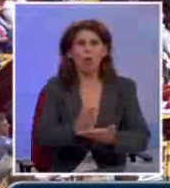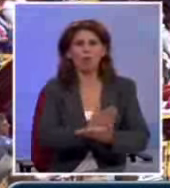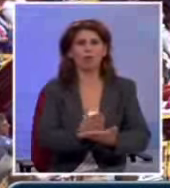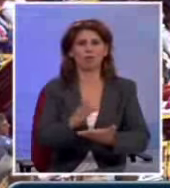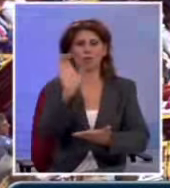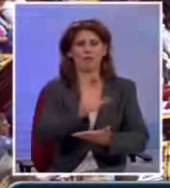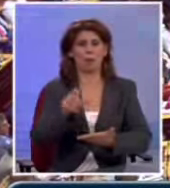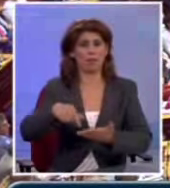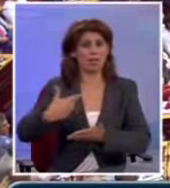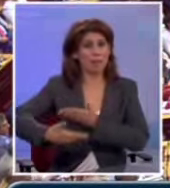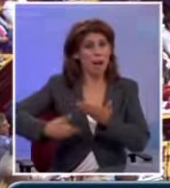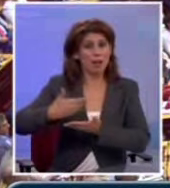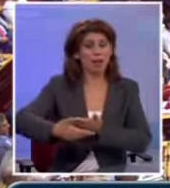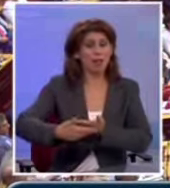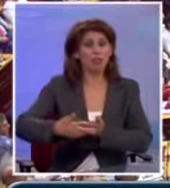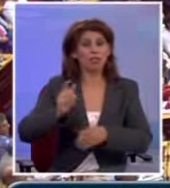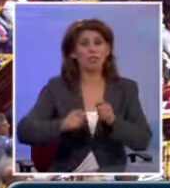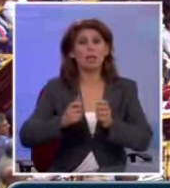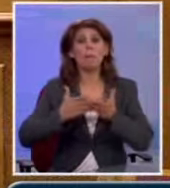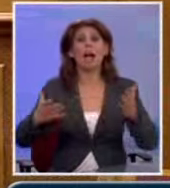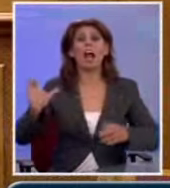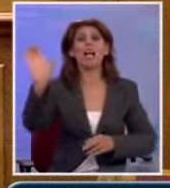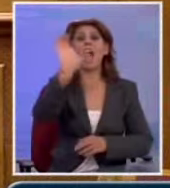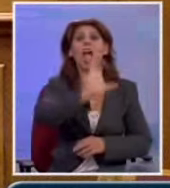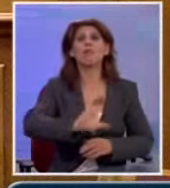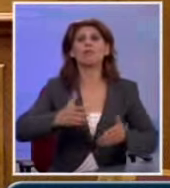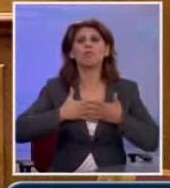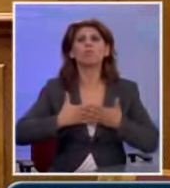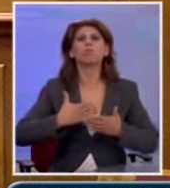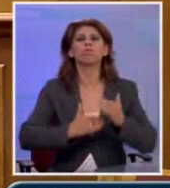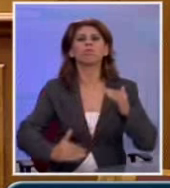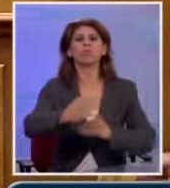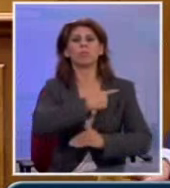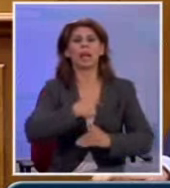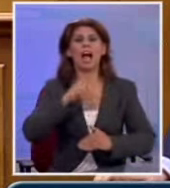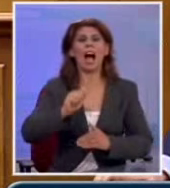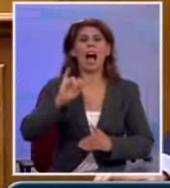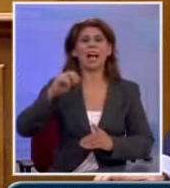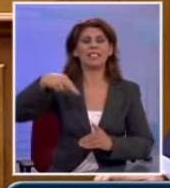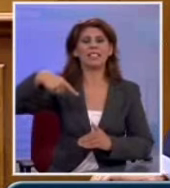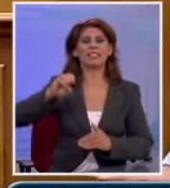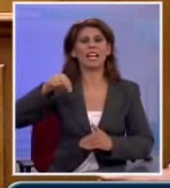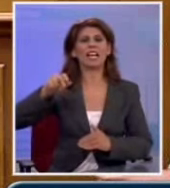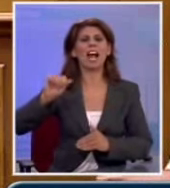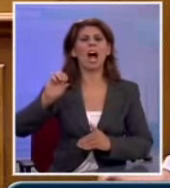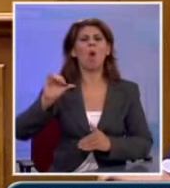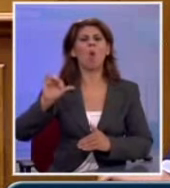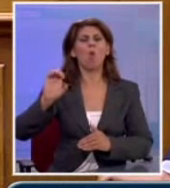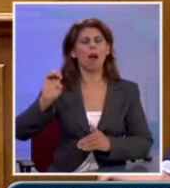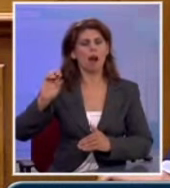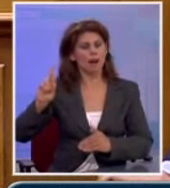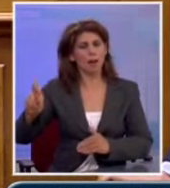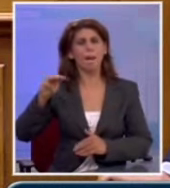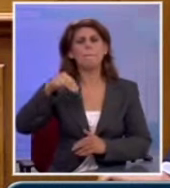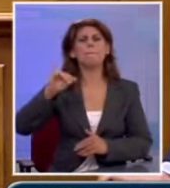Αυτή την παράδοση την έστησαν οι μεγάλοι ευρωπαϊστές ηγέτες, ο Αντενάουερ, ο Χέλμουτ Σμιτ, ο Βίλι Μπραντ,